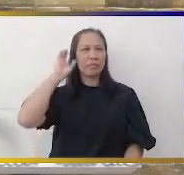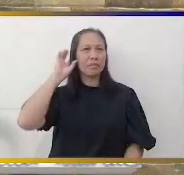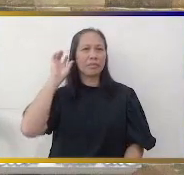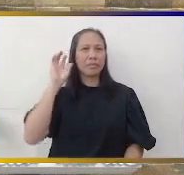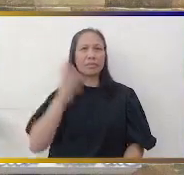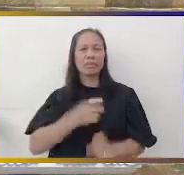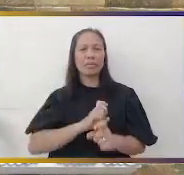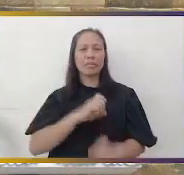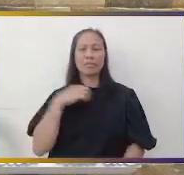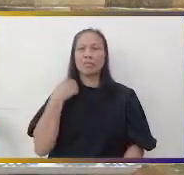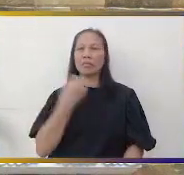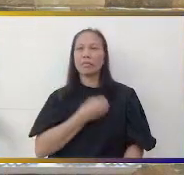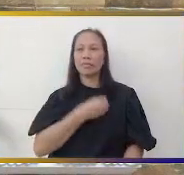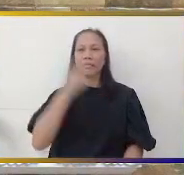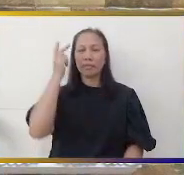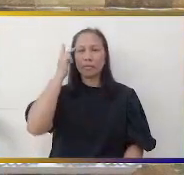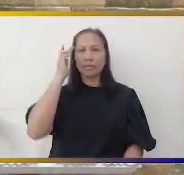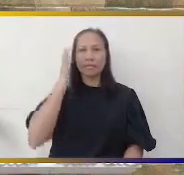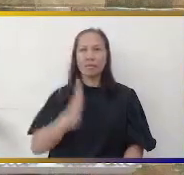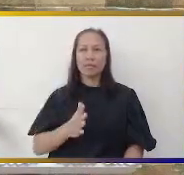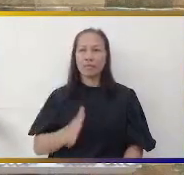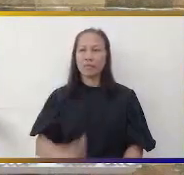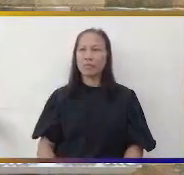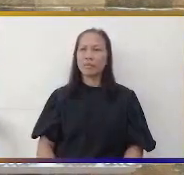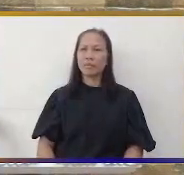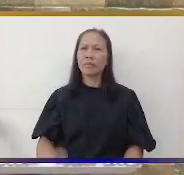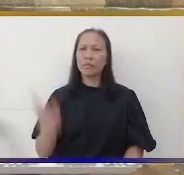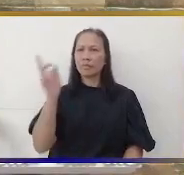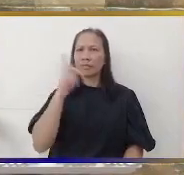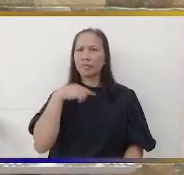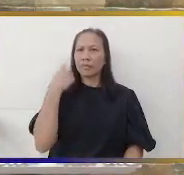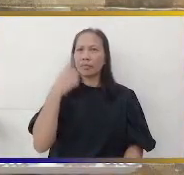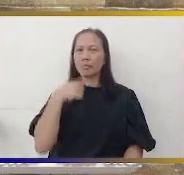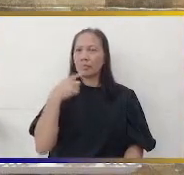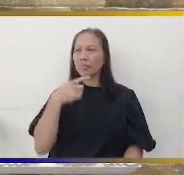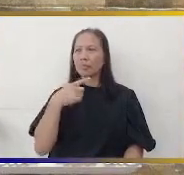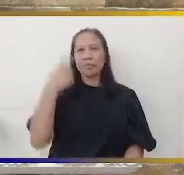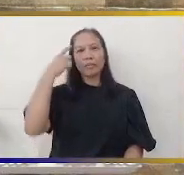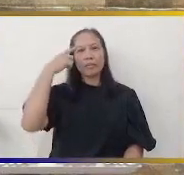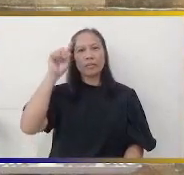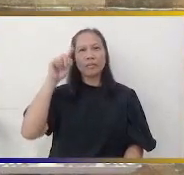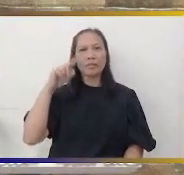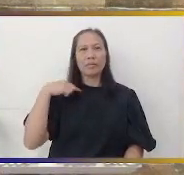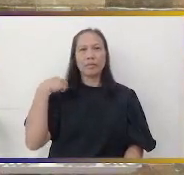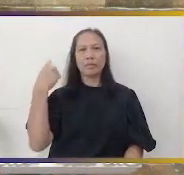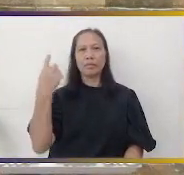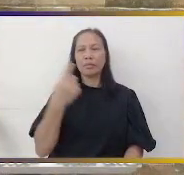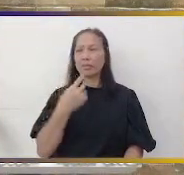yon come on you can say that kanino yon sa